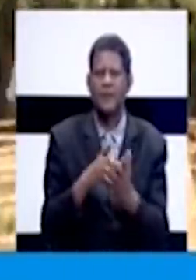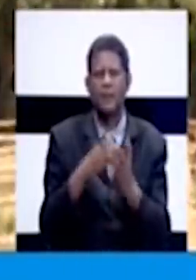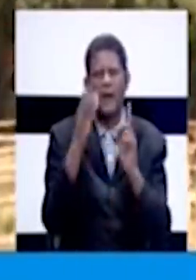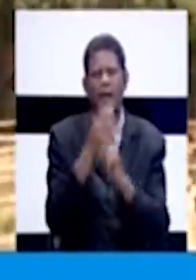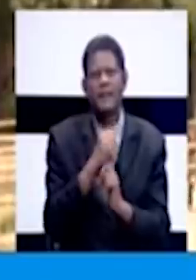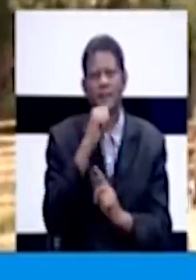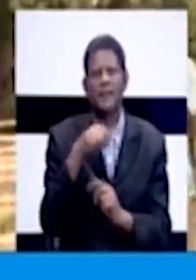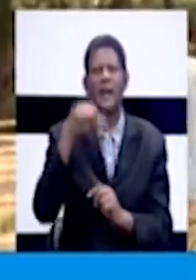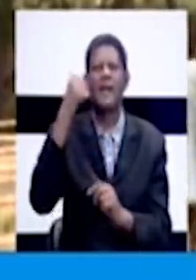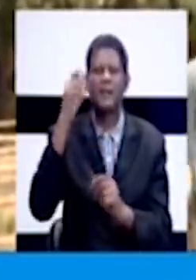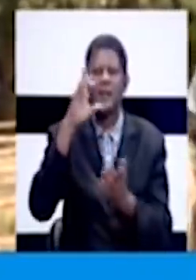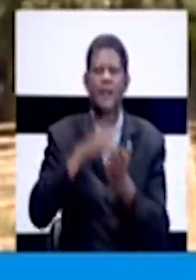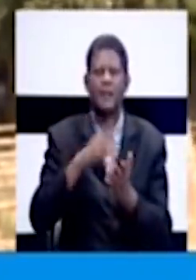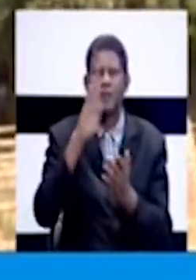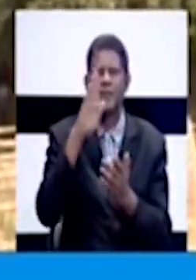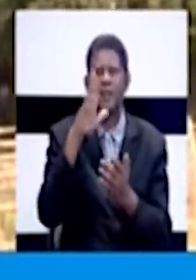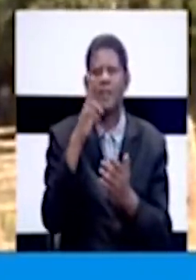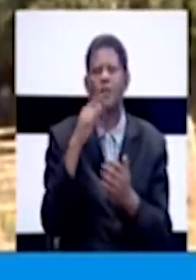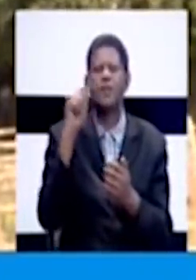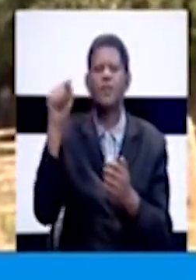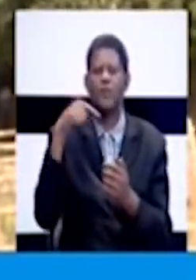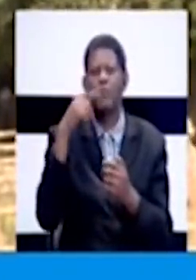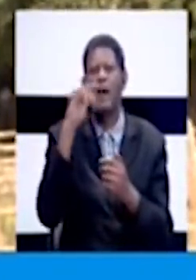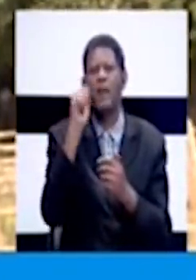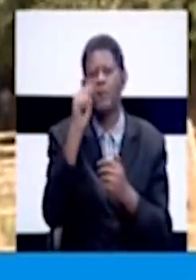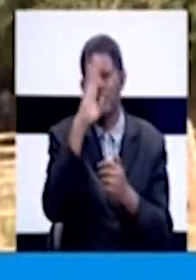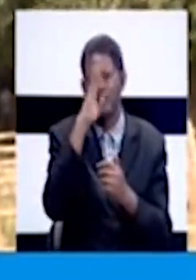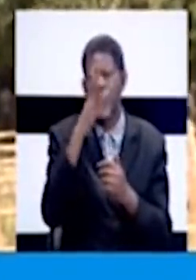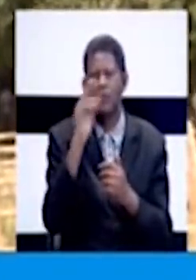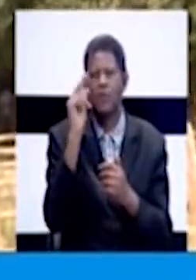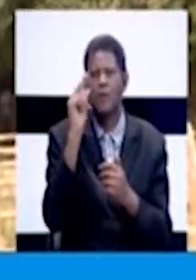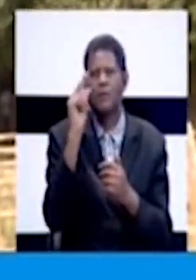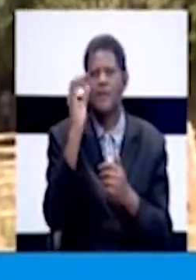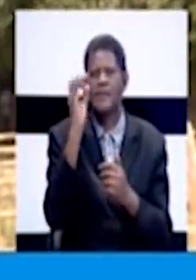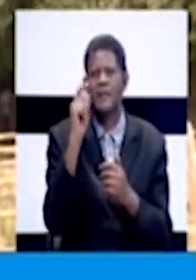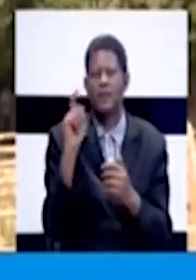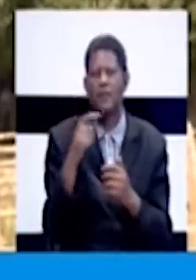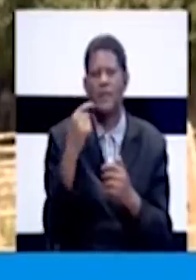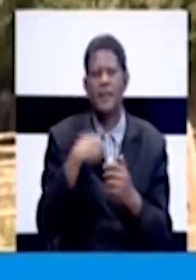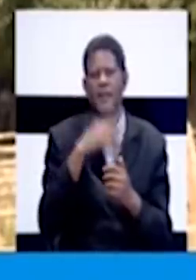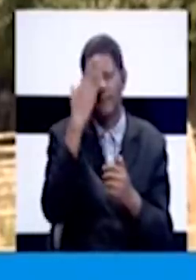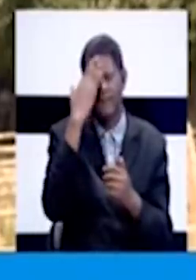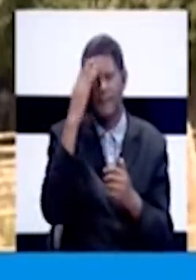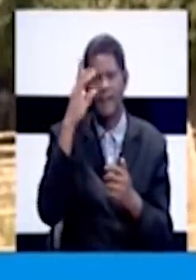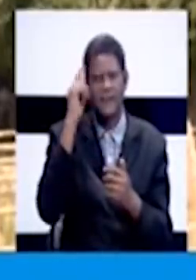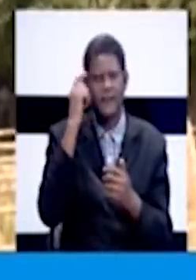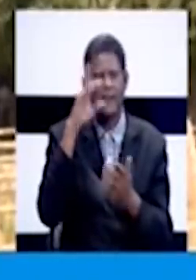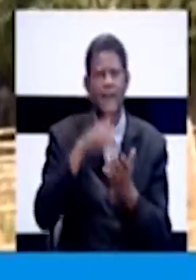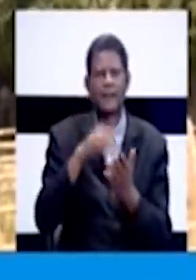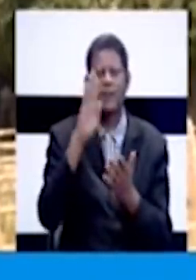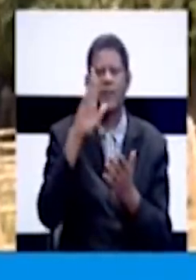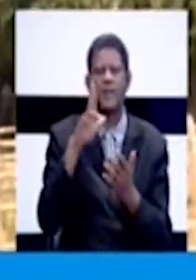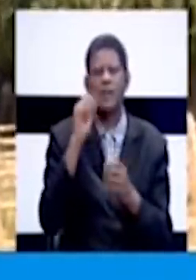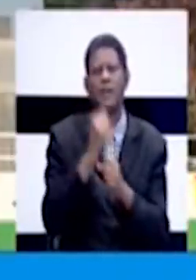ኣብ ካሊእ ከተማ ሸራሮ ትበሃል ንሶም ብልፅግና ዝመስረትዎ ክህሉ ይኽእል እዩ። ንሕና ንፈልጣ ናይ ትግራይ ከተማ ሸራሮ ግን ያው ስራሕ